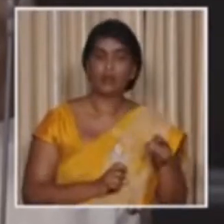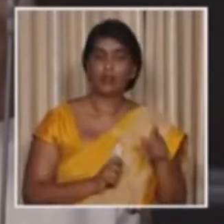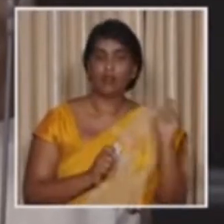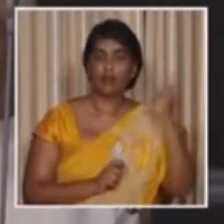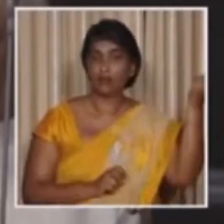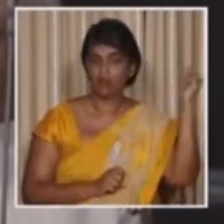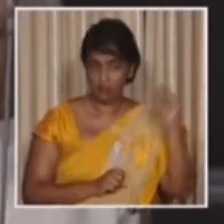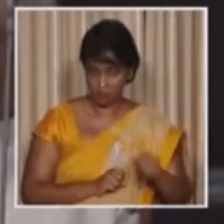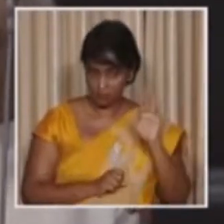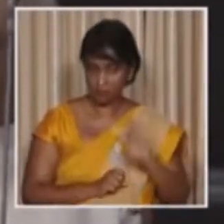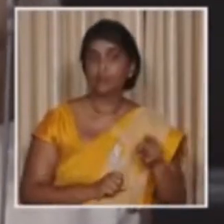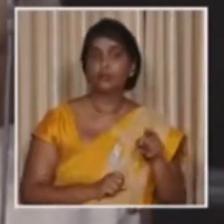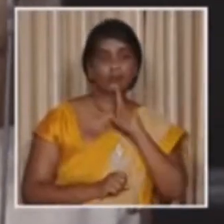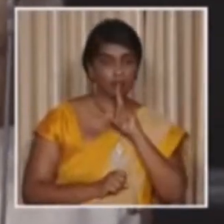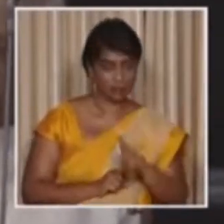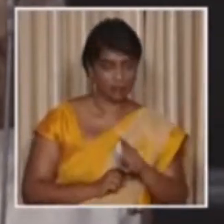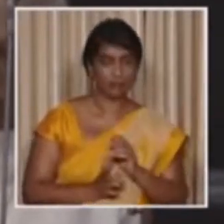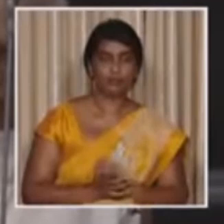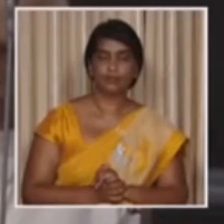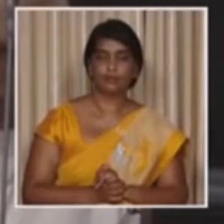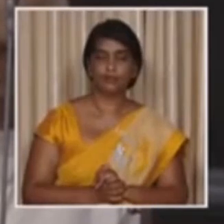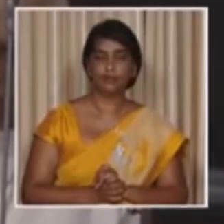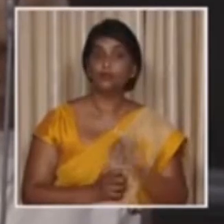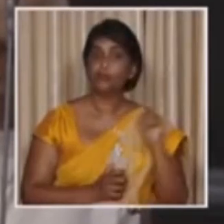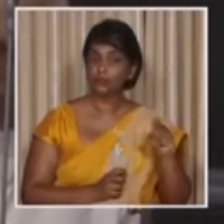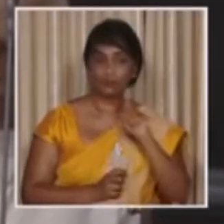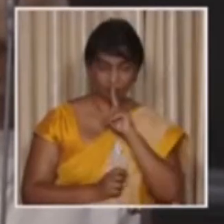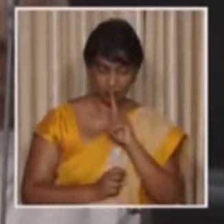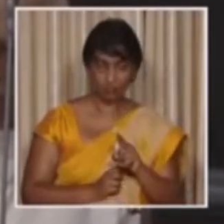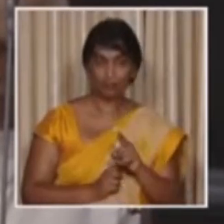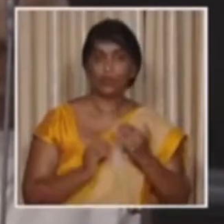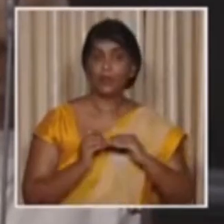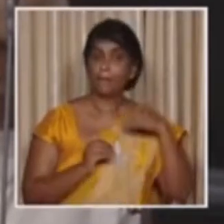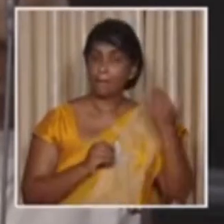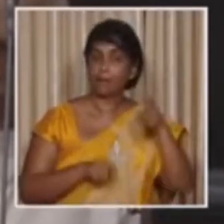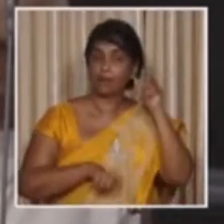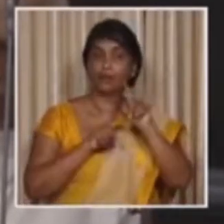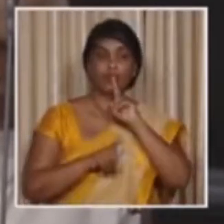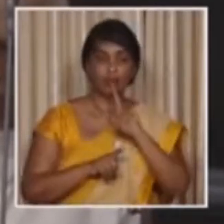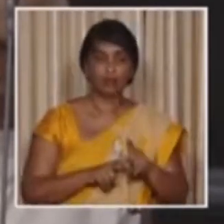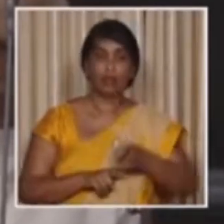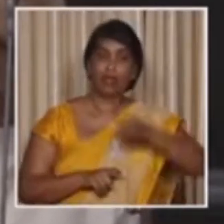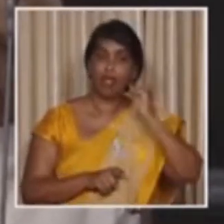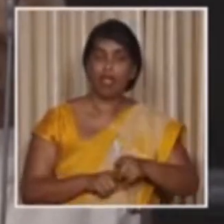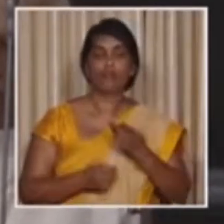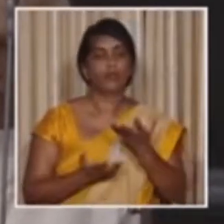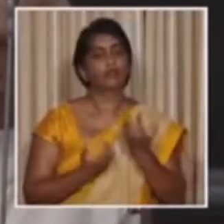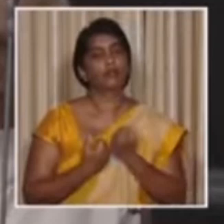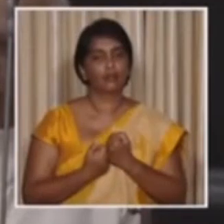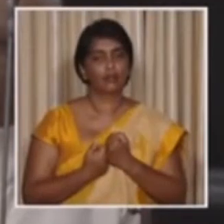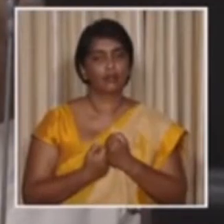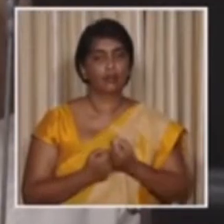දෙන්නයි තීරණය ගත්තේ සභාපති M.A. Mohammed. යාම කියනවා ඊට පස්සේ අනික් අය කතා කළා ඒගොල්ලෝ අනුමැතිය ගත්තලු.